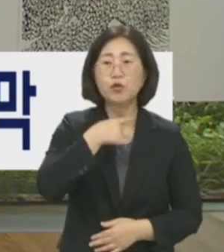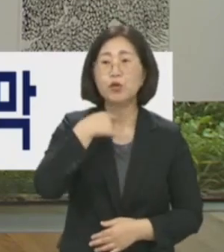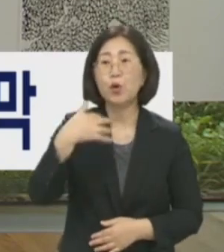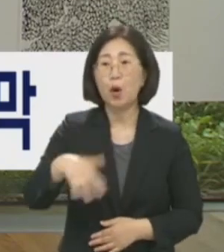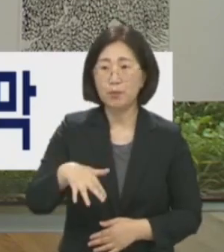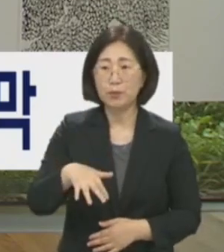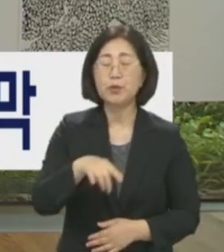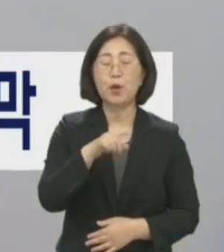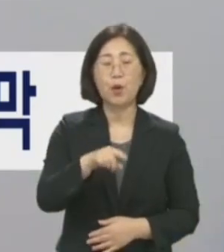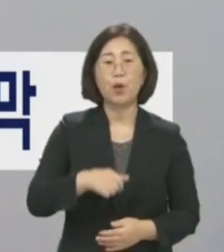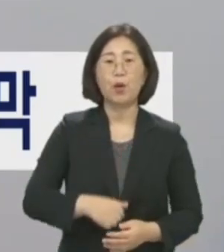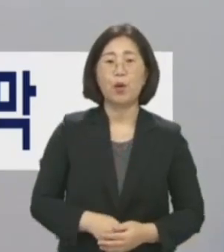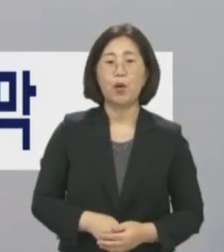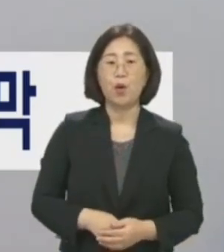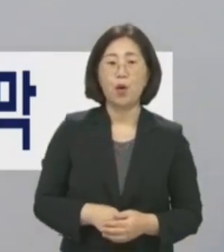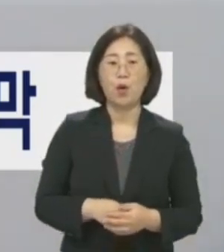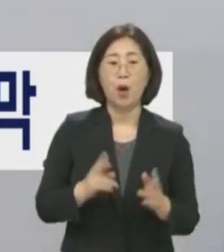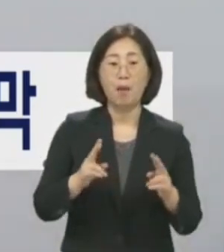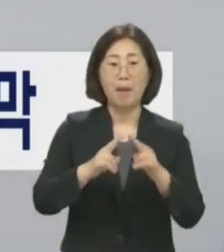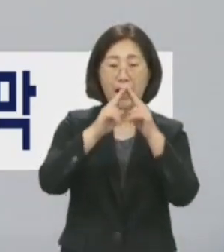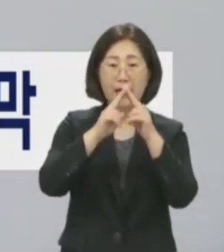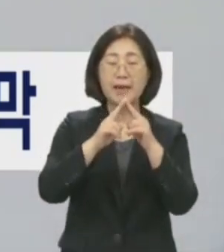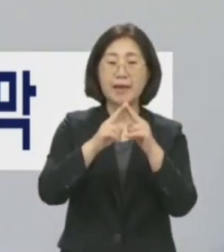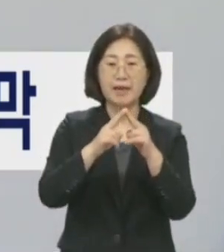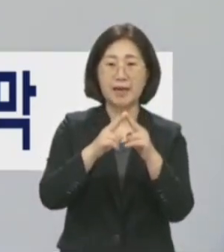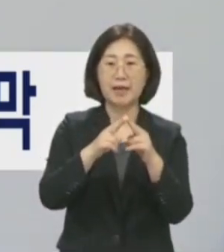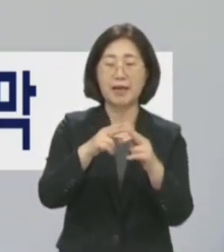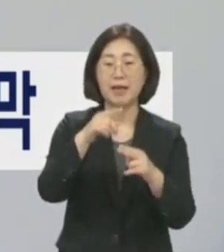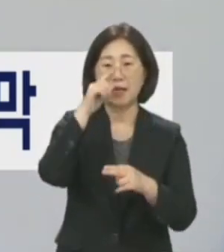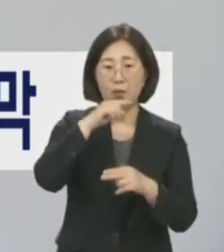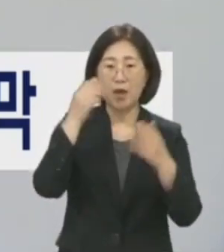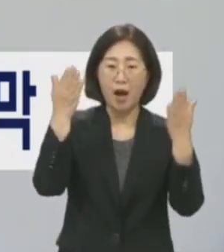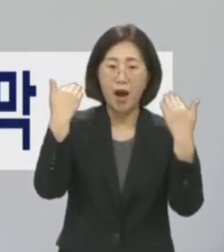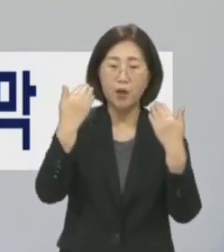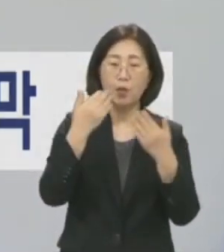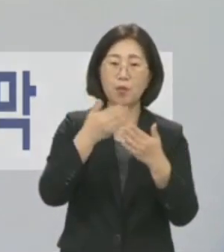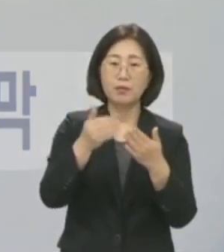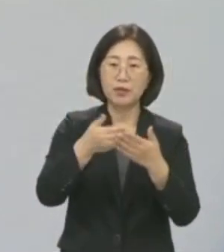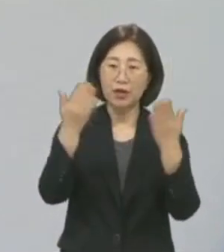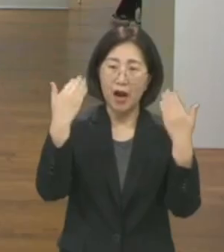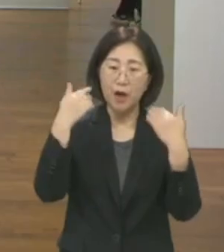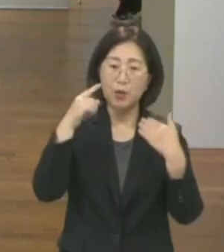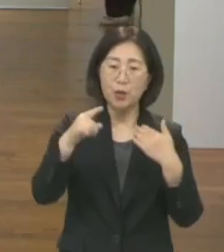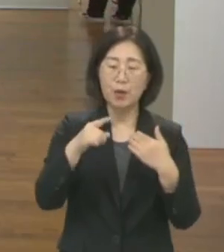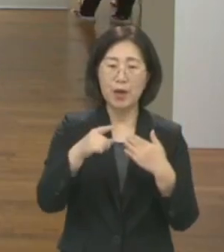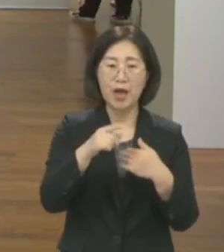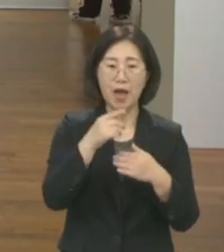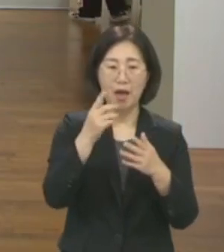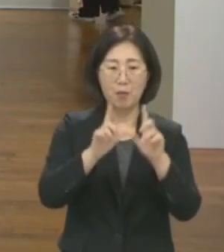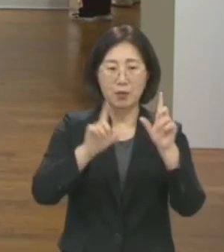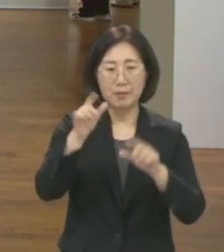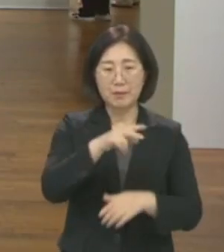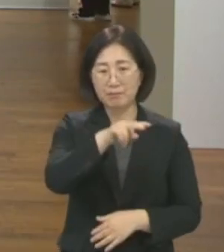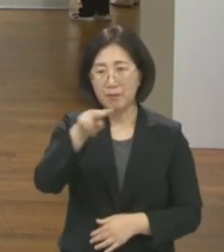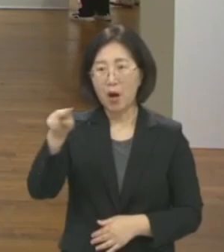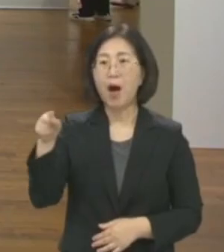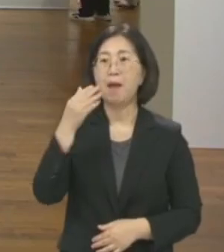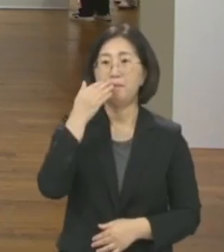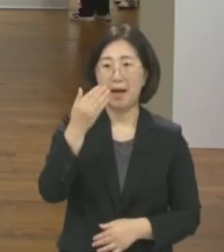적이 없는 작품들로 화리 동학교 미술이 남긴 예술적 유산을 조망하는 해가 될 것으로 보입니다